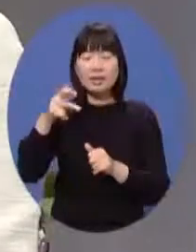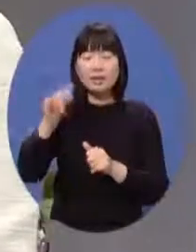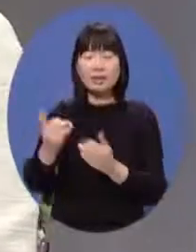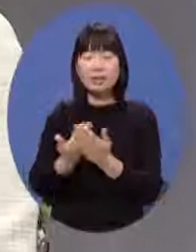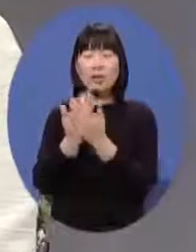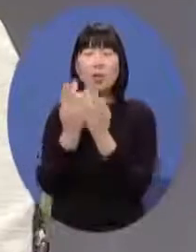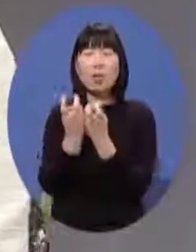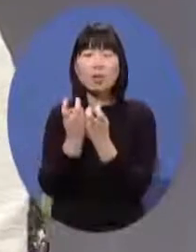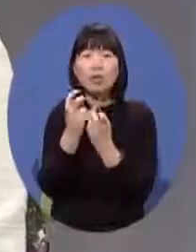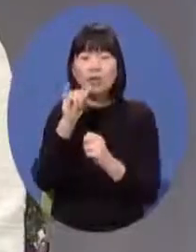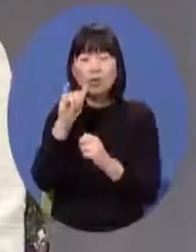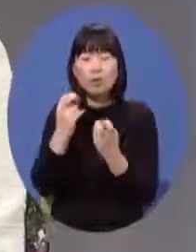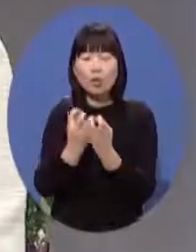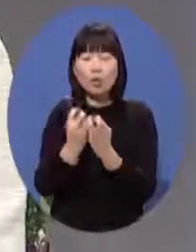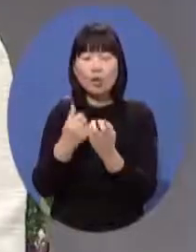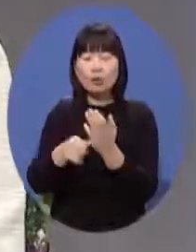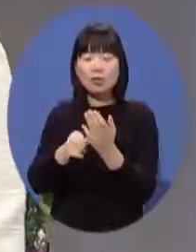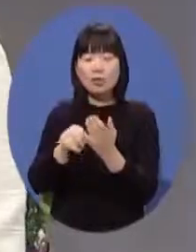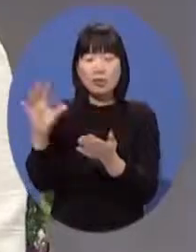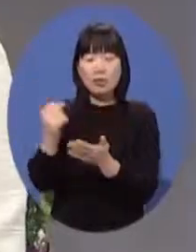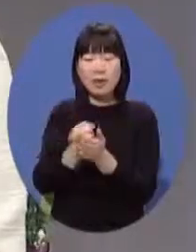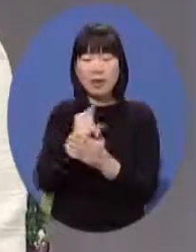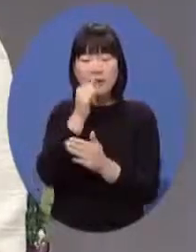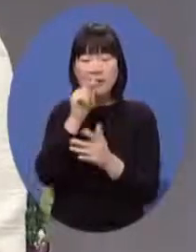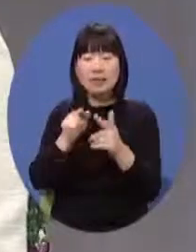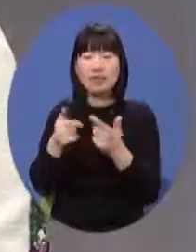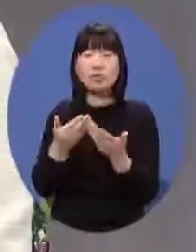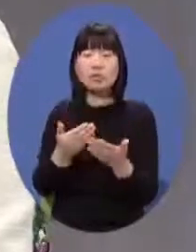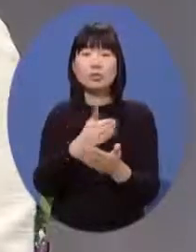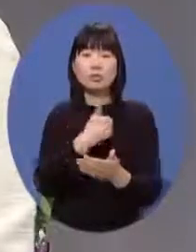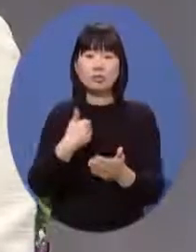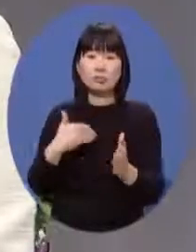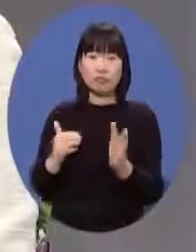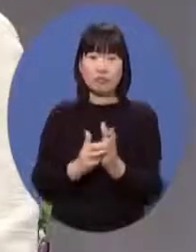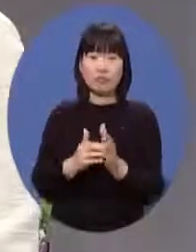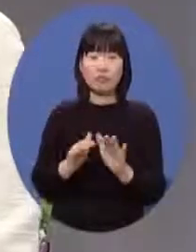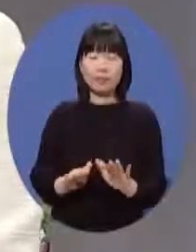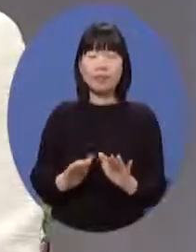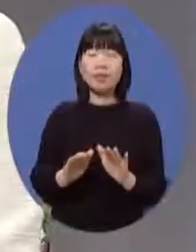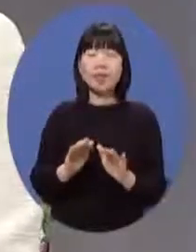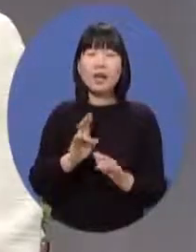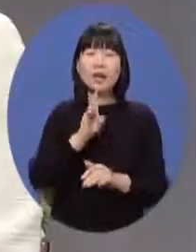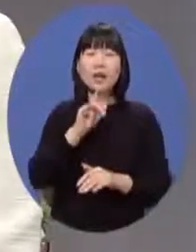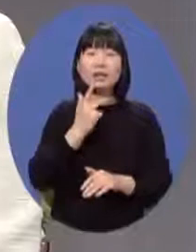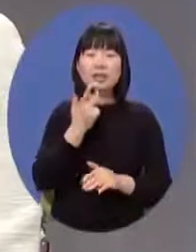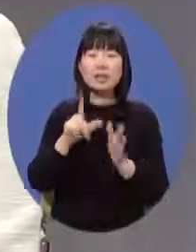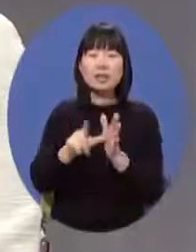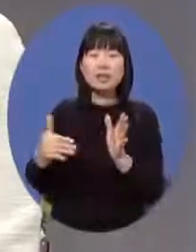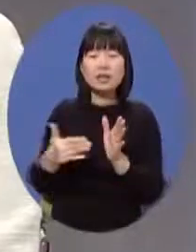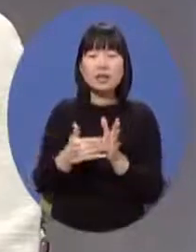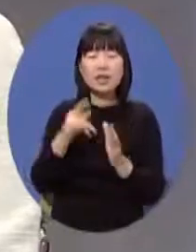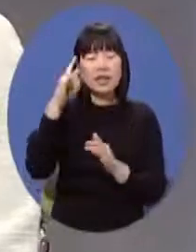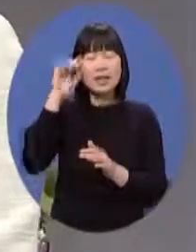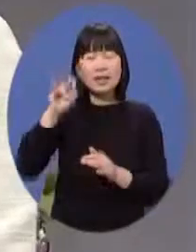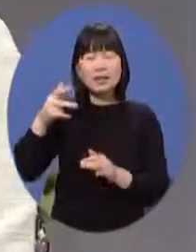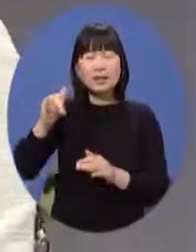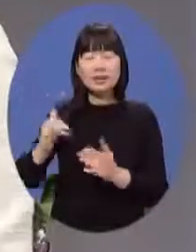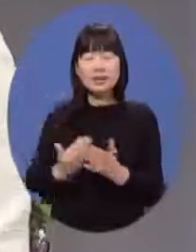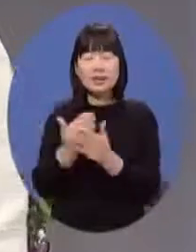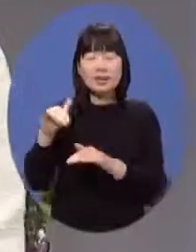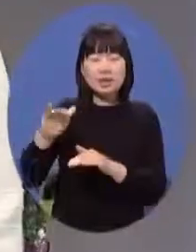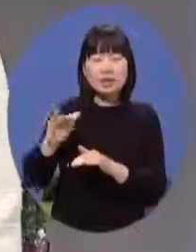발달이라는 게 어떻게 되고 어떻게 사물을 받아들이는가 우리가 이해하면 돼요. 근데 이때는 아이들이 만 7세 때까지는 우리가 인지 발달